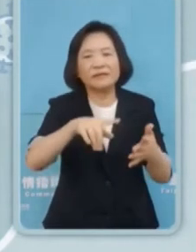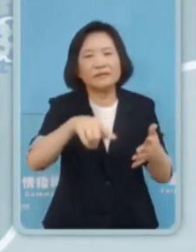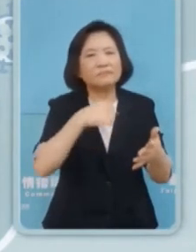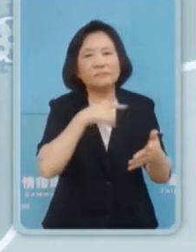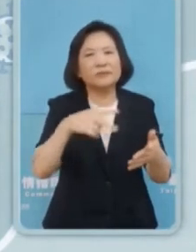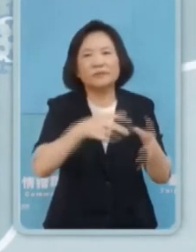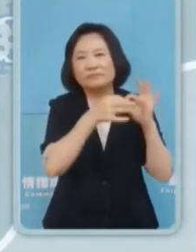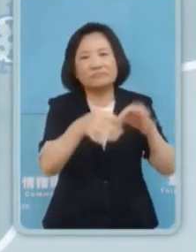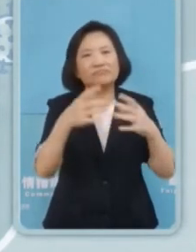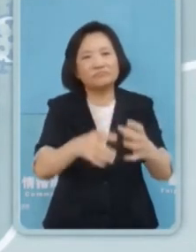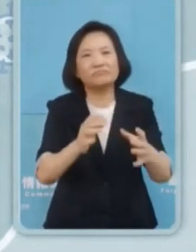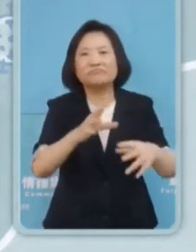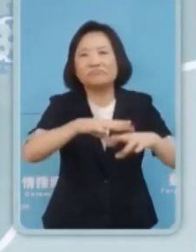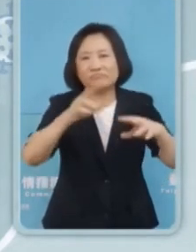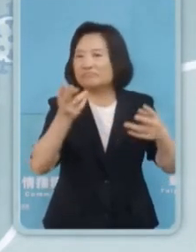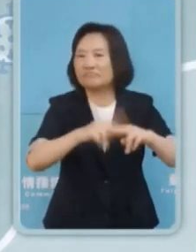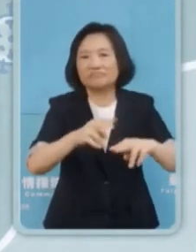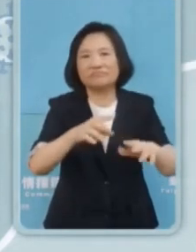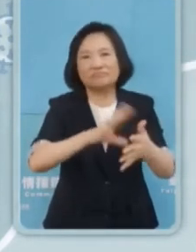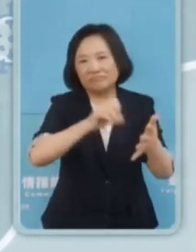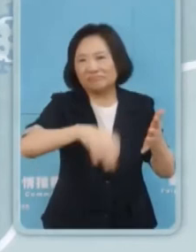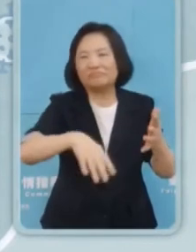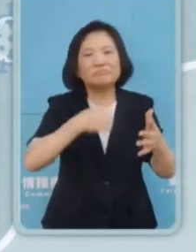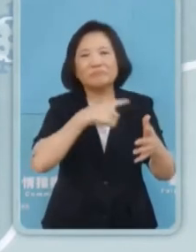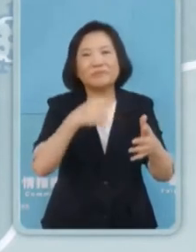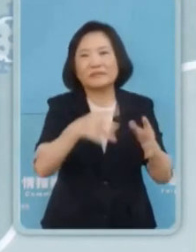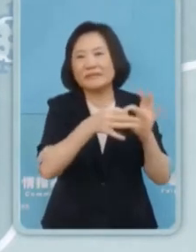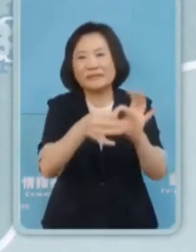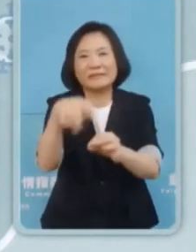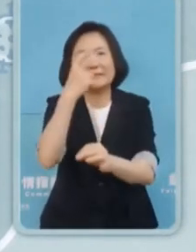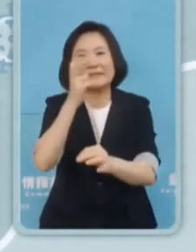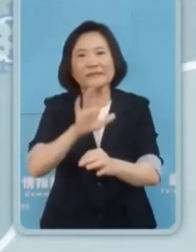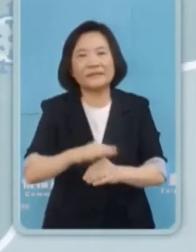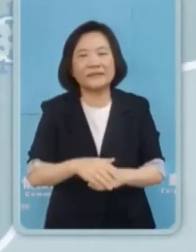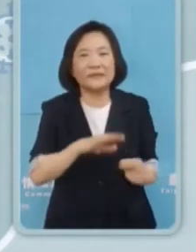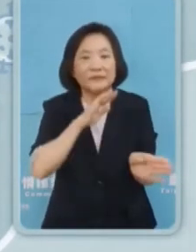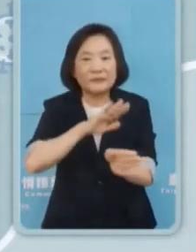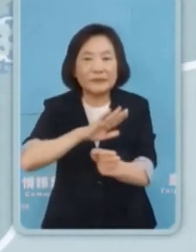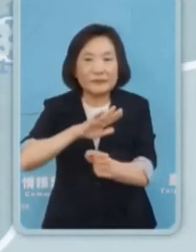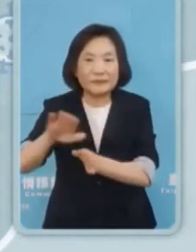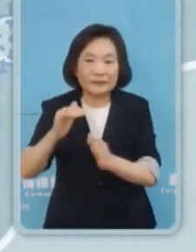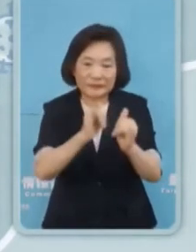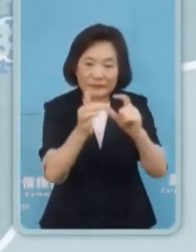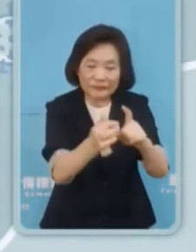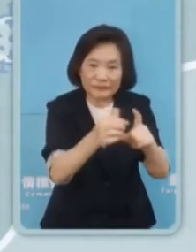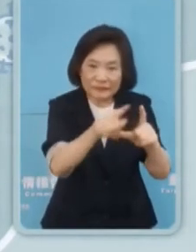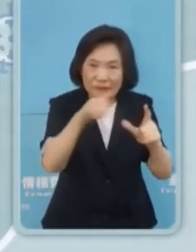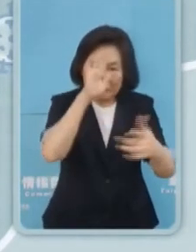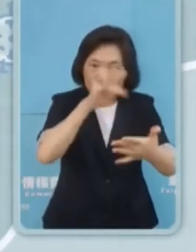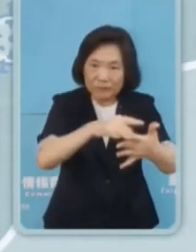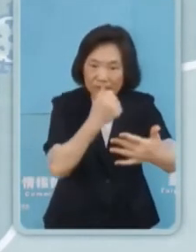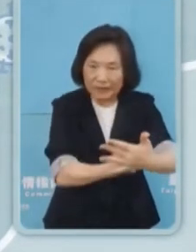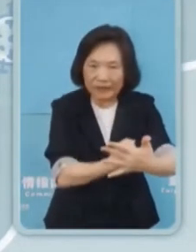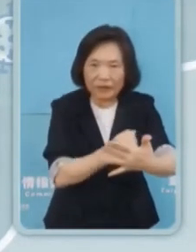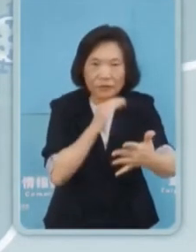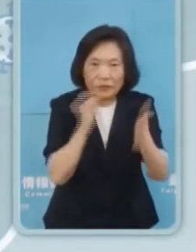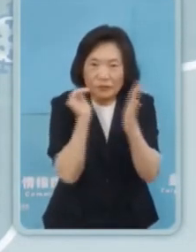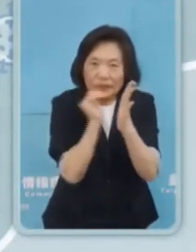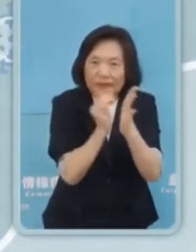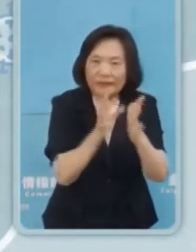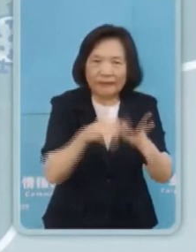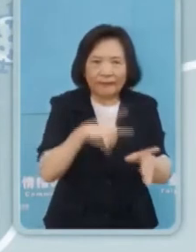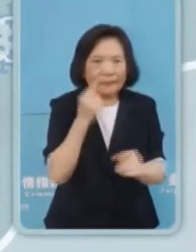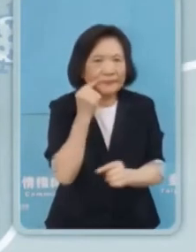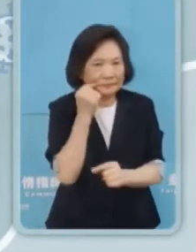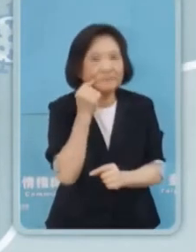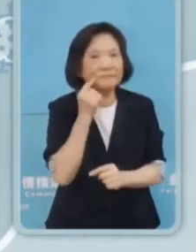在要把社区当中哦，最后潜藏的感染源哦找出来，坦白讲